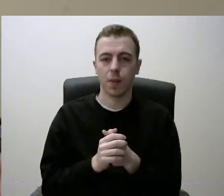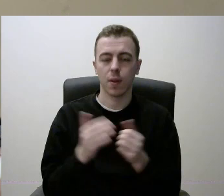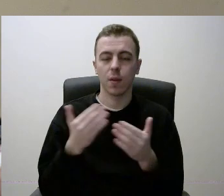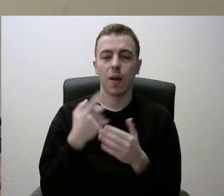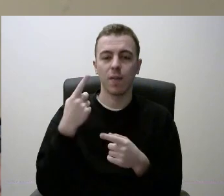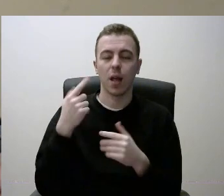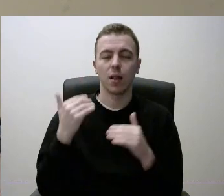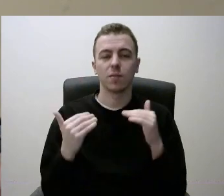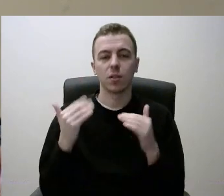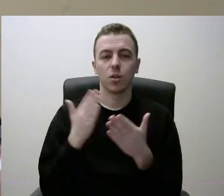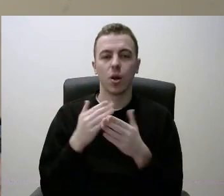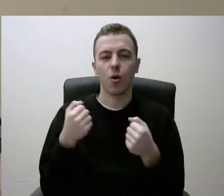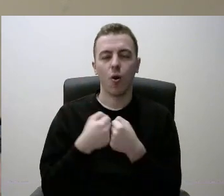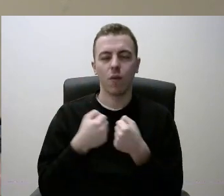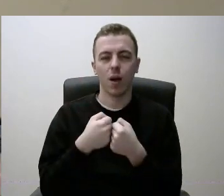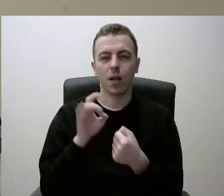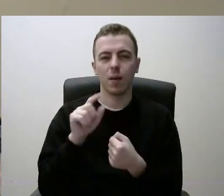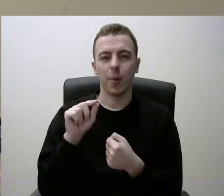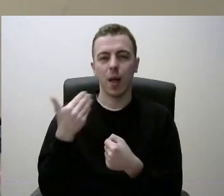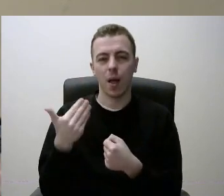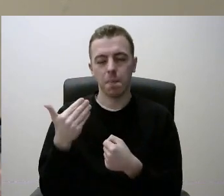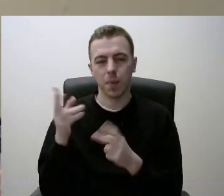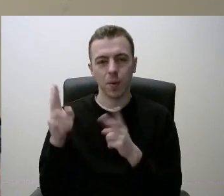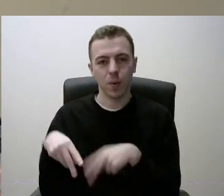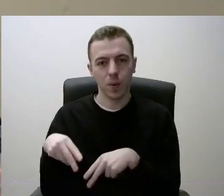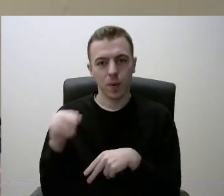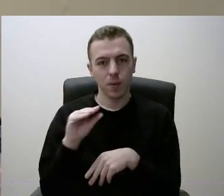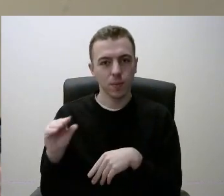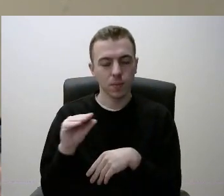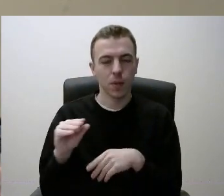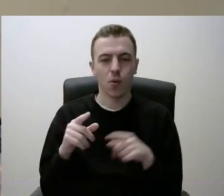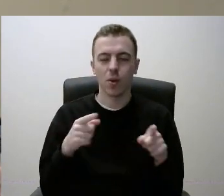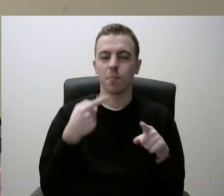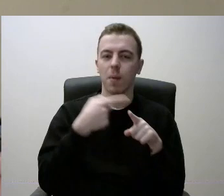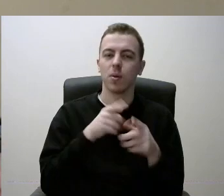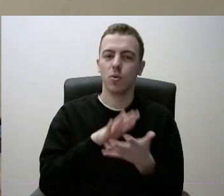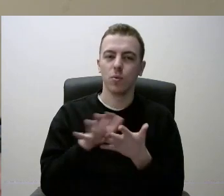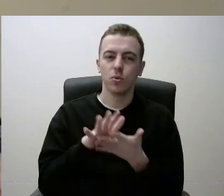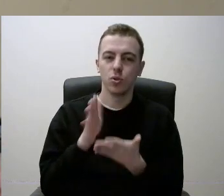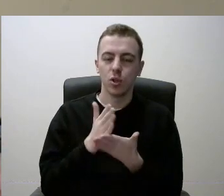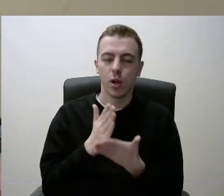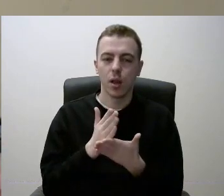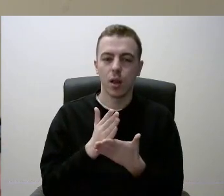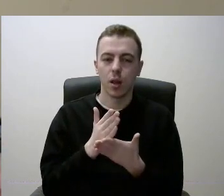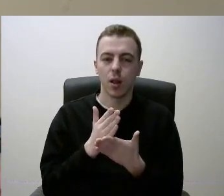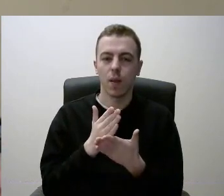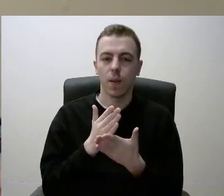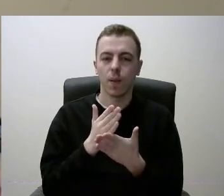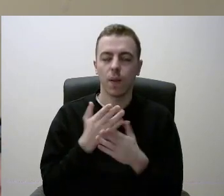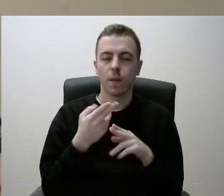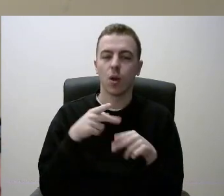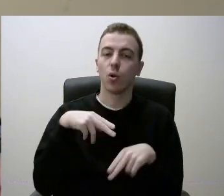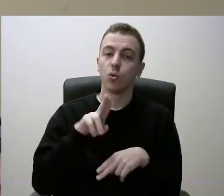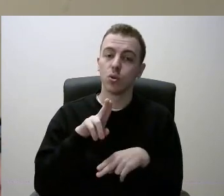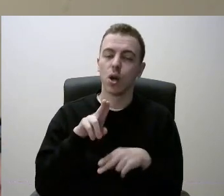svarstyklių pusėje kova dėl GPM gyventojų, kitoje svarstyklių pusėje papildomos išlaidos gerbuviui. Iš viso, jūs būtumėte už ar